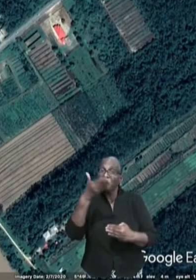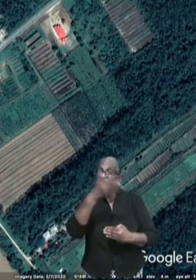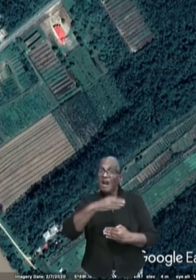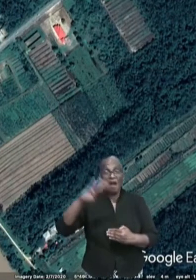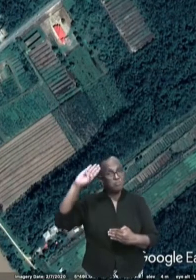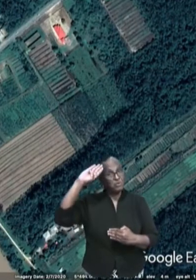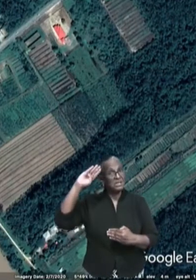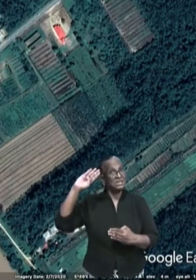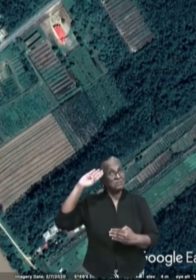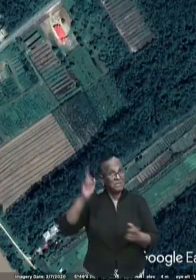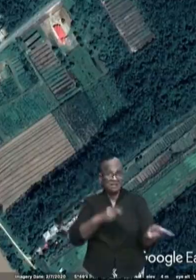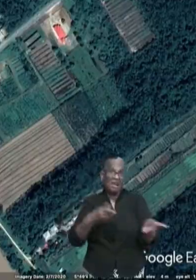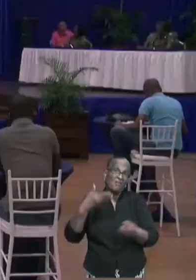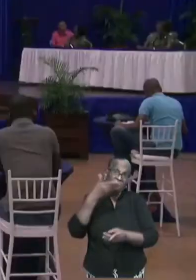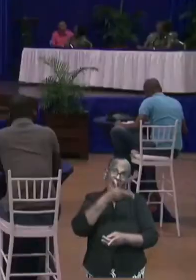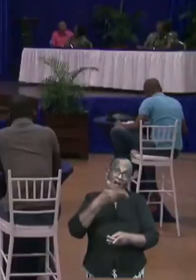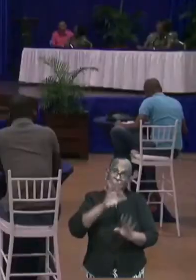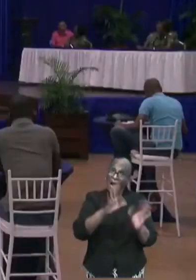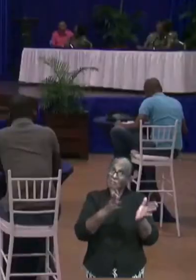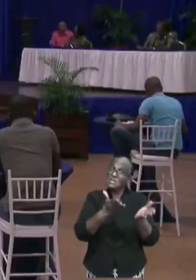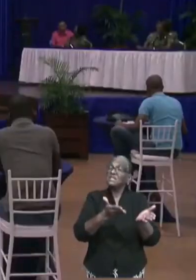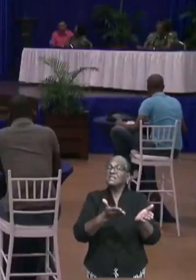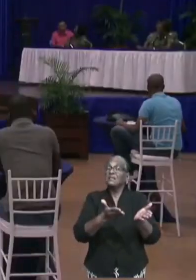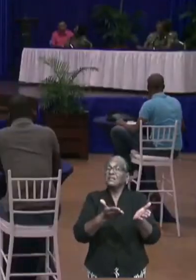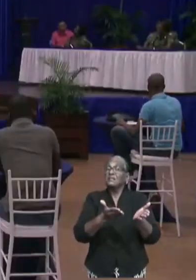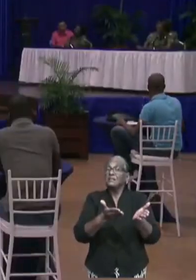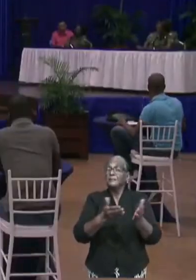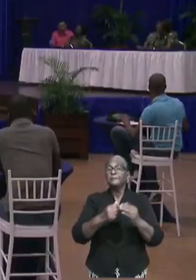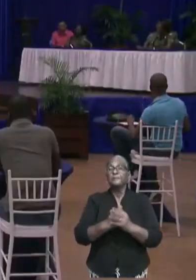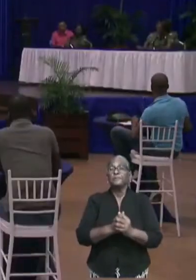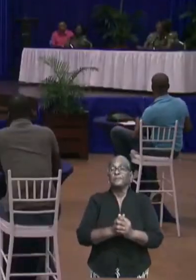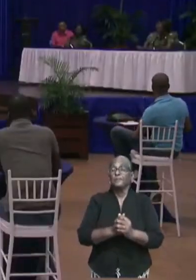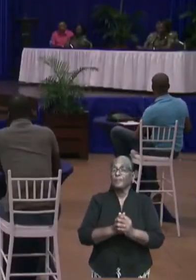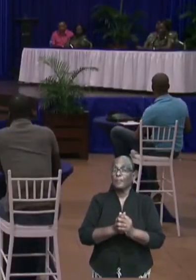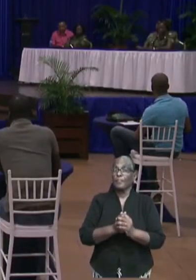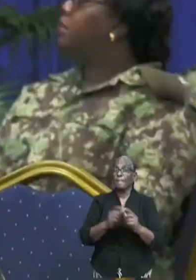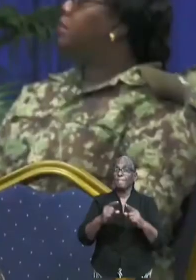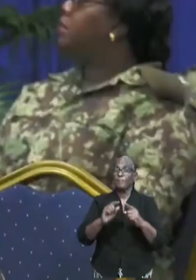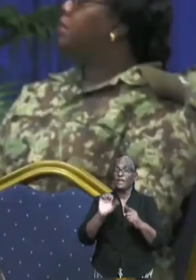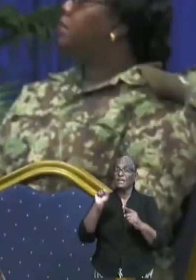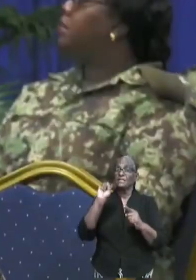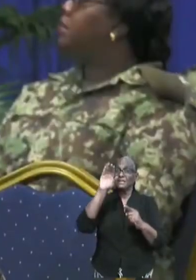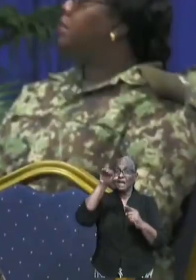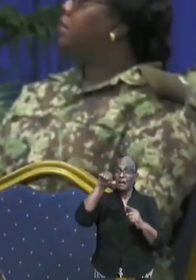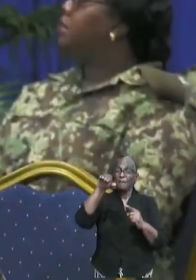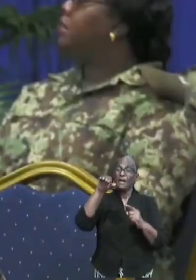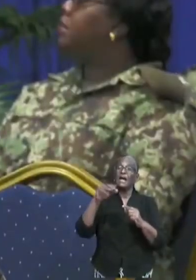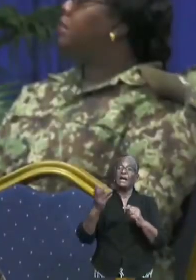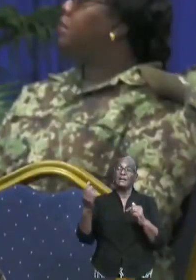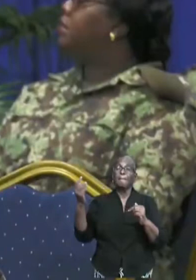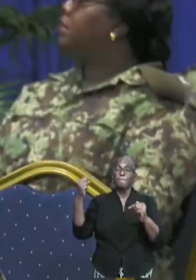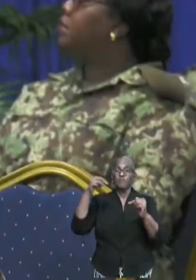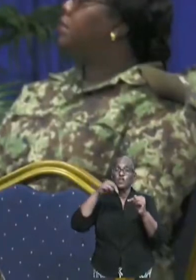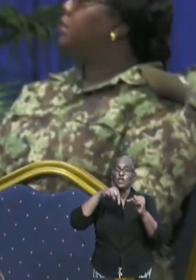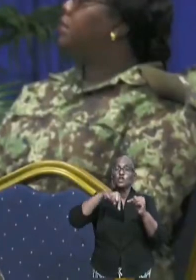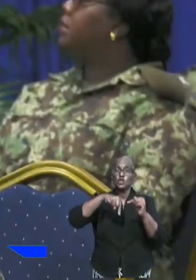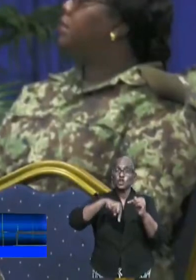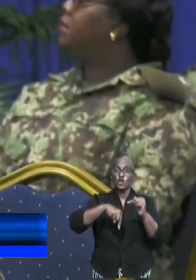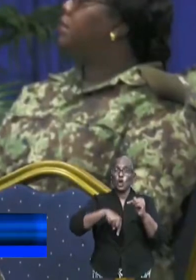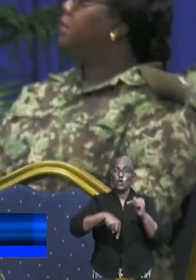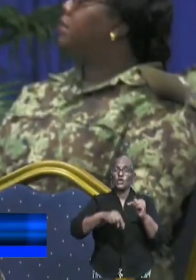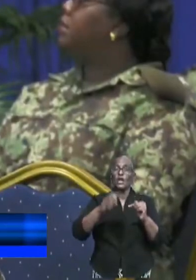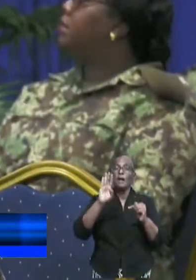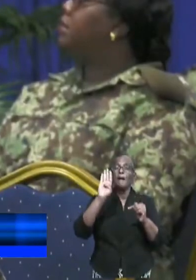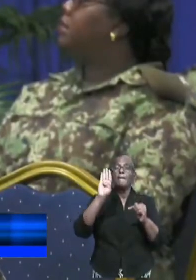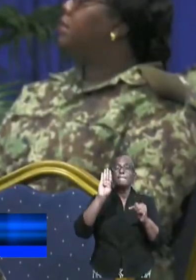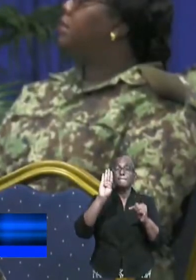moeten beantwoorden. Na Monkshoop gaan we dus richting het zuiden. Dan hebben we de